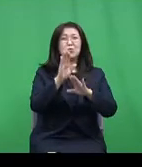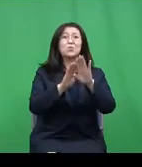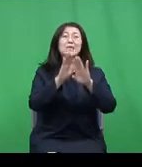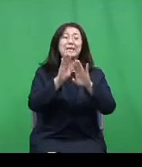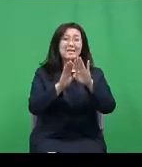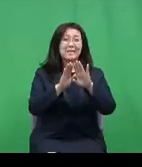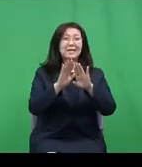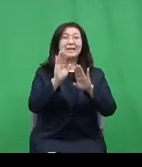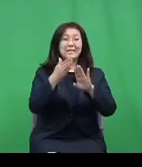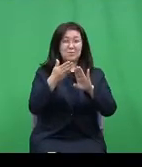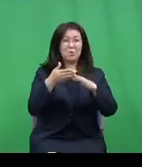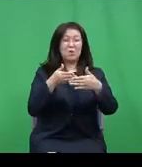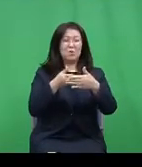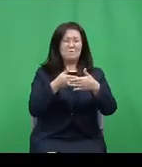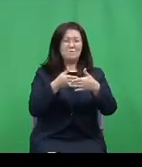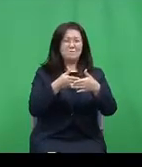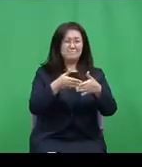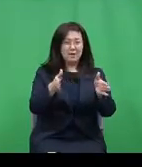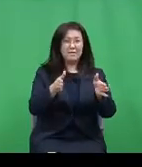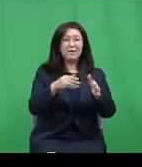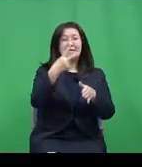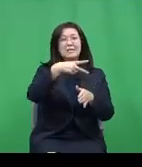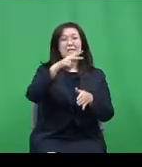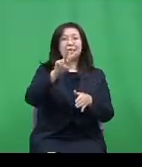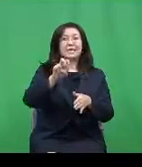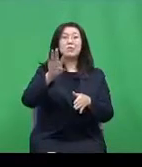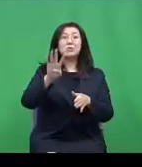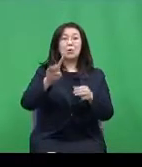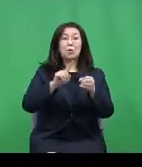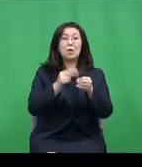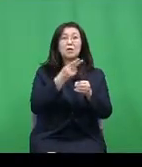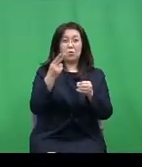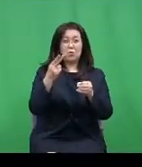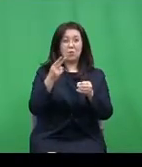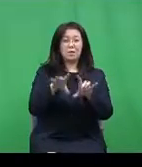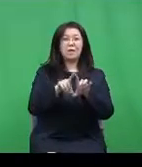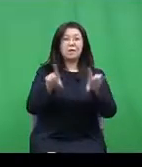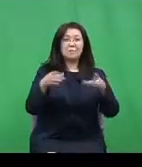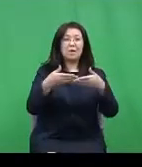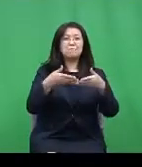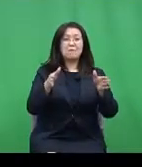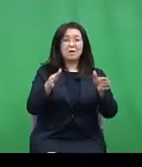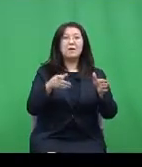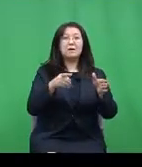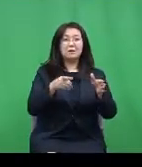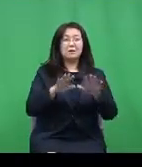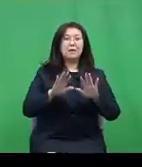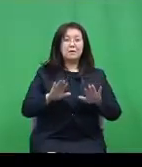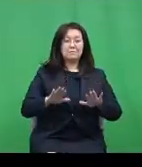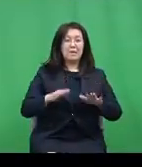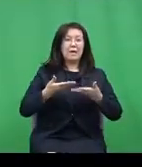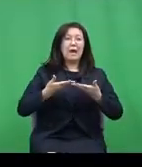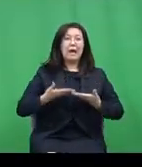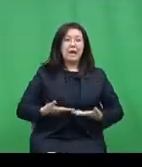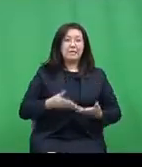閉ざされてたわけですけど、まあこれをですね2024年度から一般開放すると。